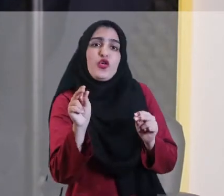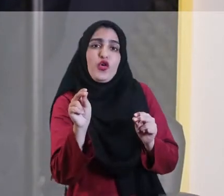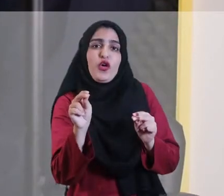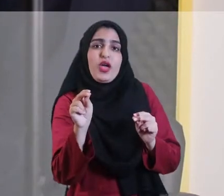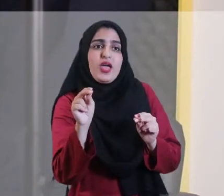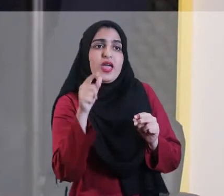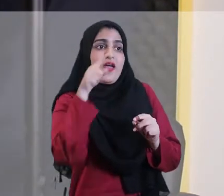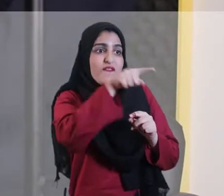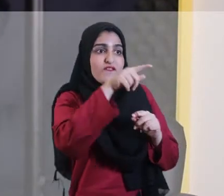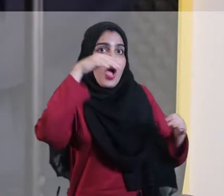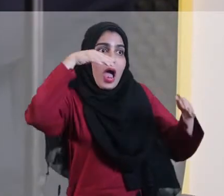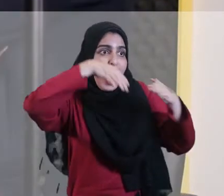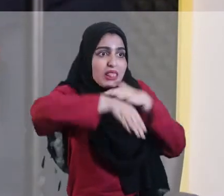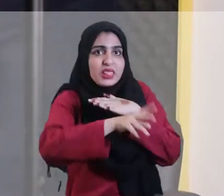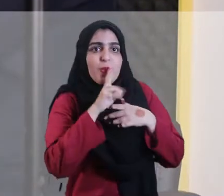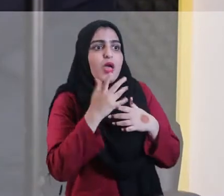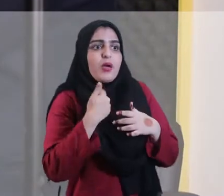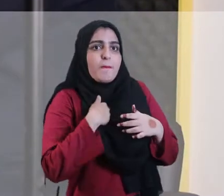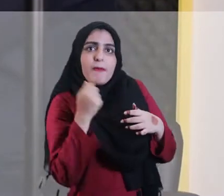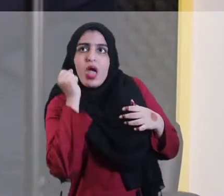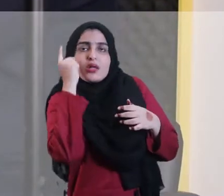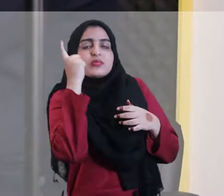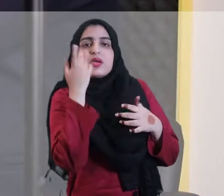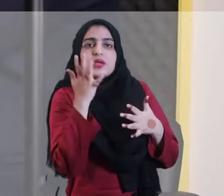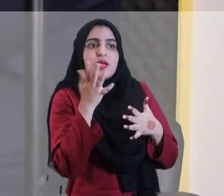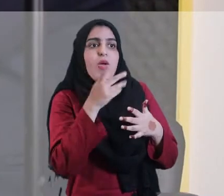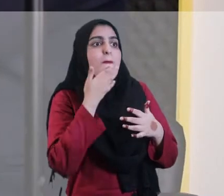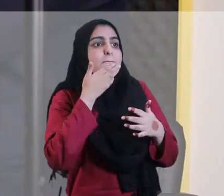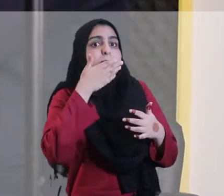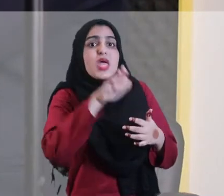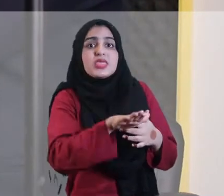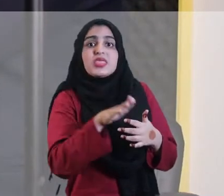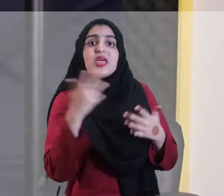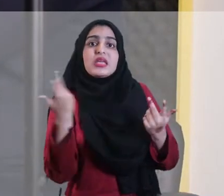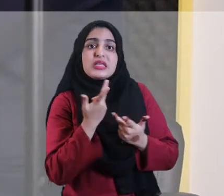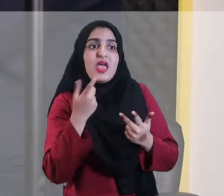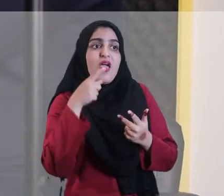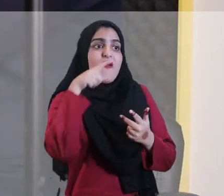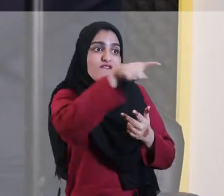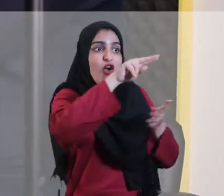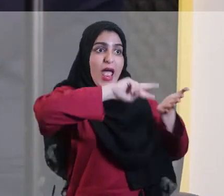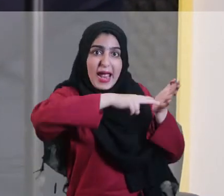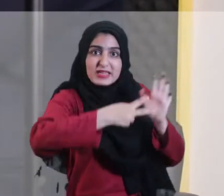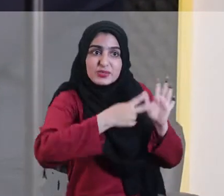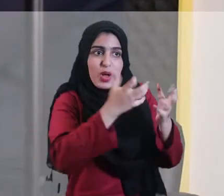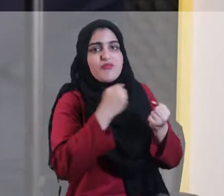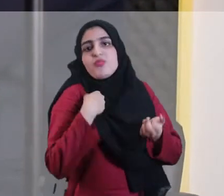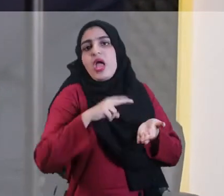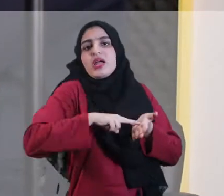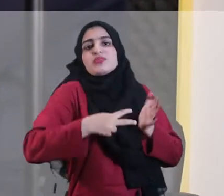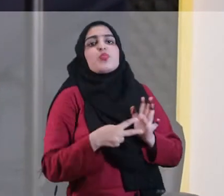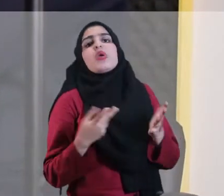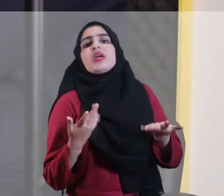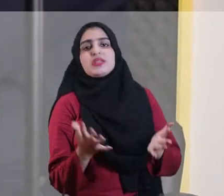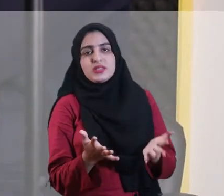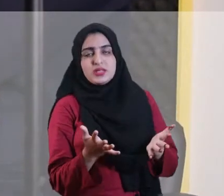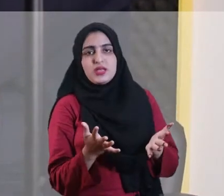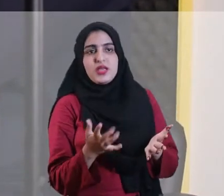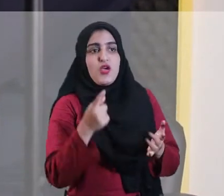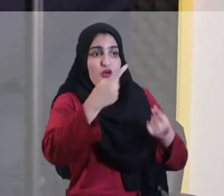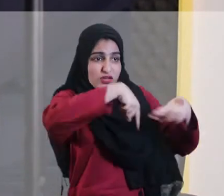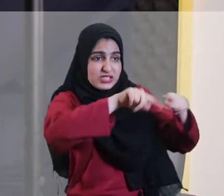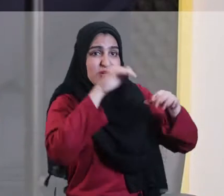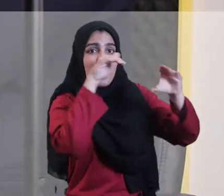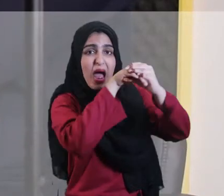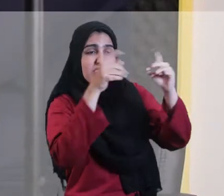या उस चीज की गहराई नहीं है क्योंकि हमें समझ में नहीं आ रही इसका मतलब यह है कि वह अपने एक्सपीरियंस से बोल रहा है तो कोई एवरी पर्सन